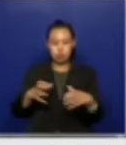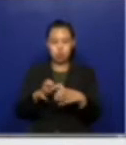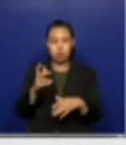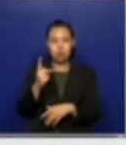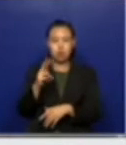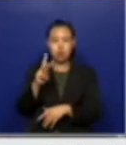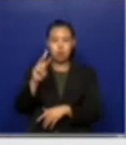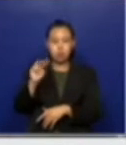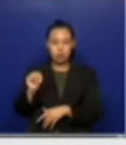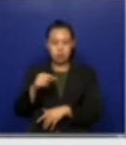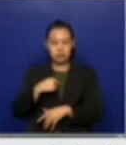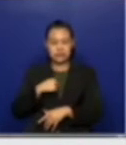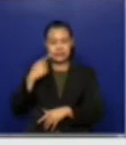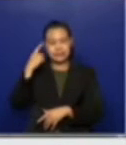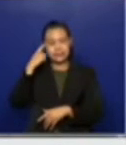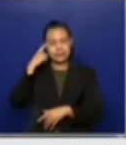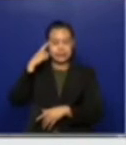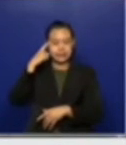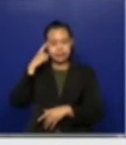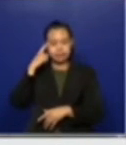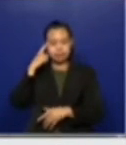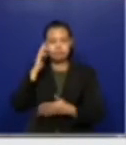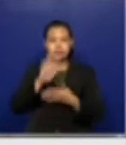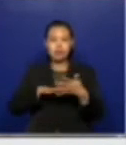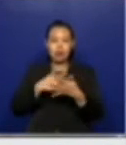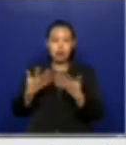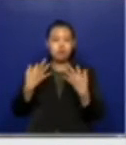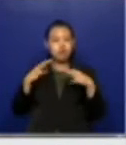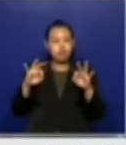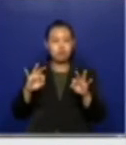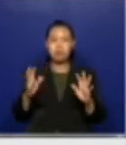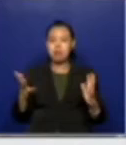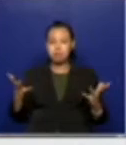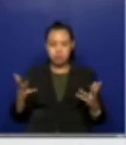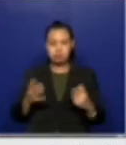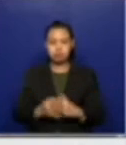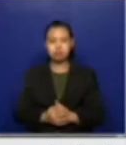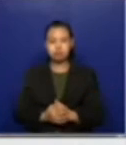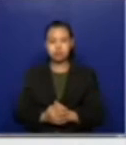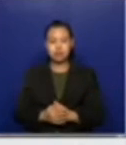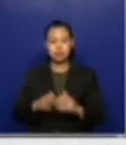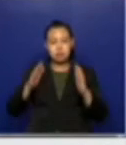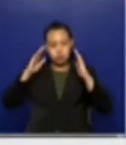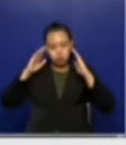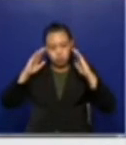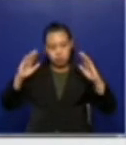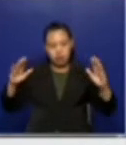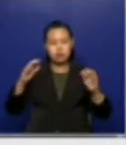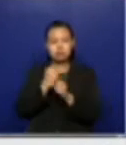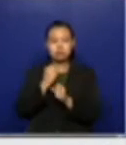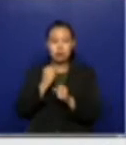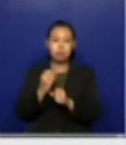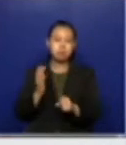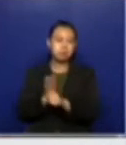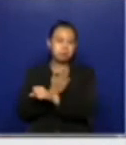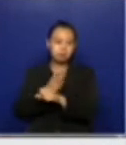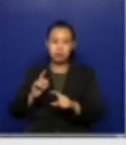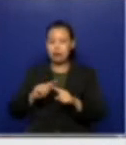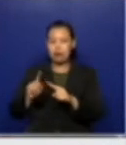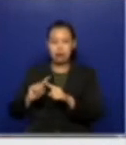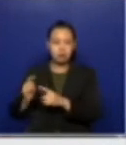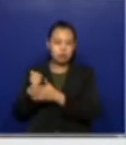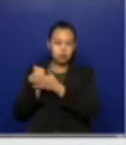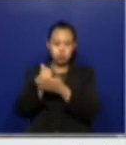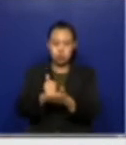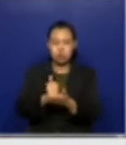ระที่จะใช้ความรู้ความสามารถตลอดจนประสบการณ์ในภาคธุรกิจมาช่วยชาติบ้